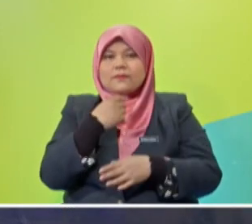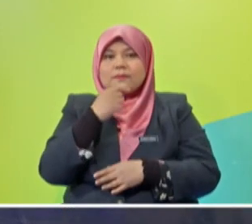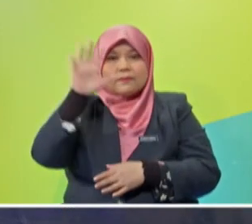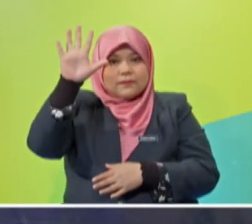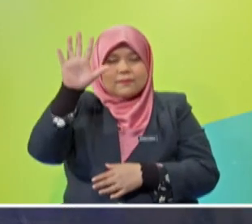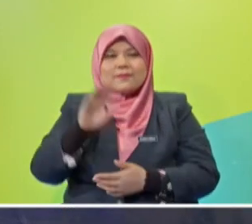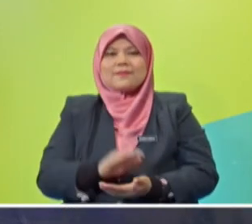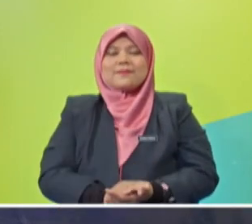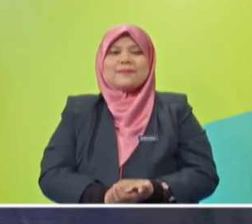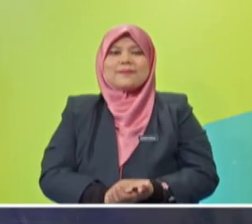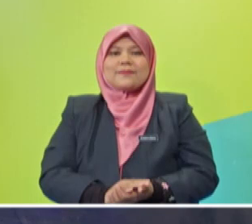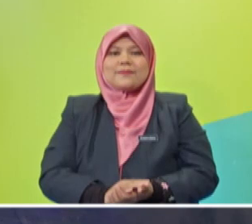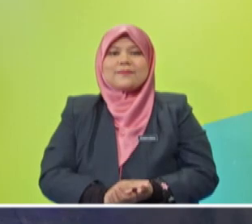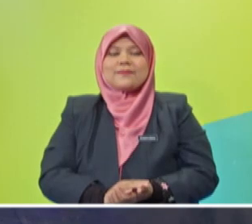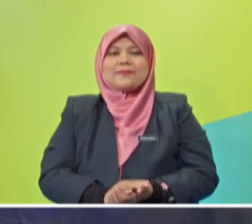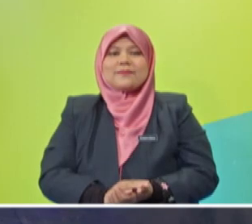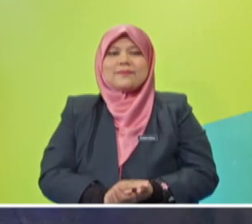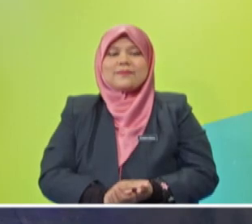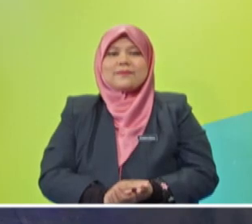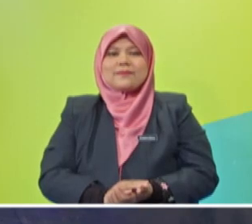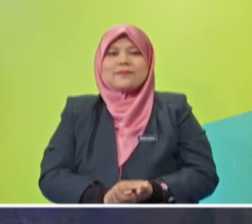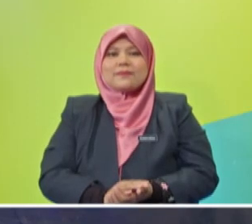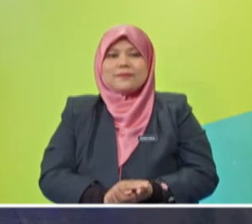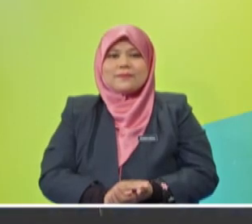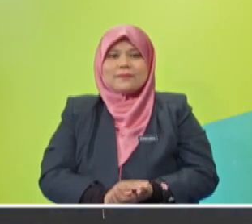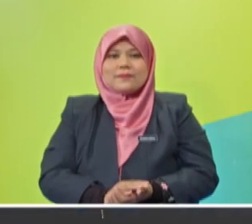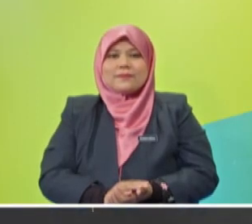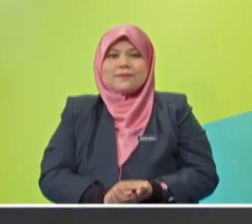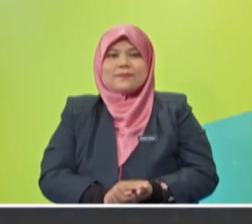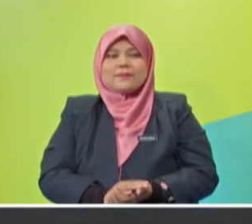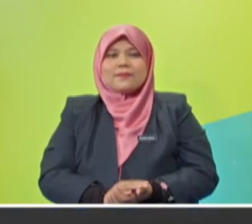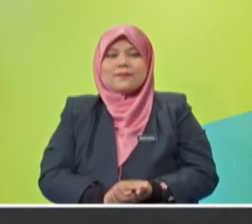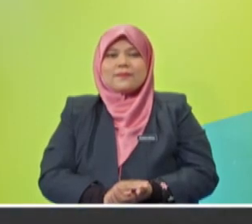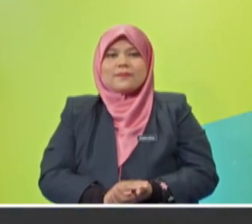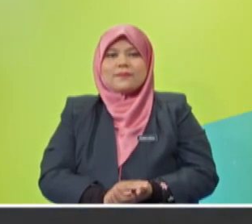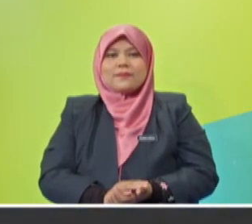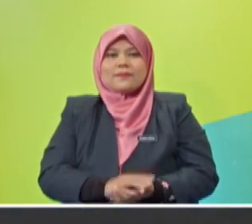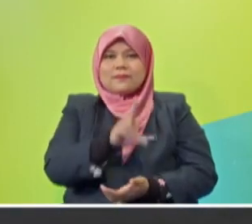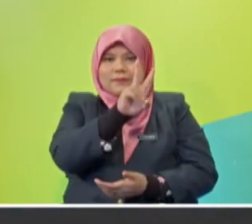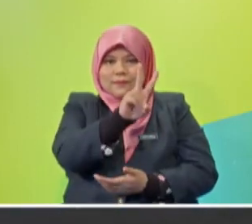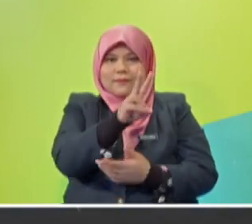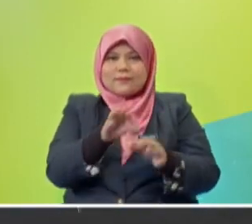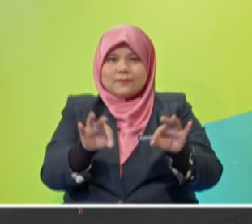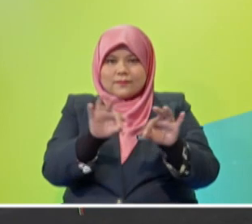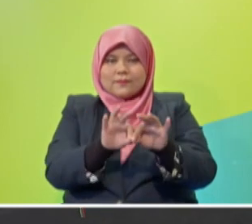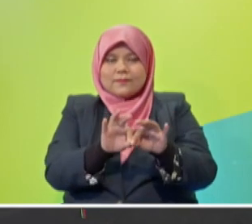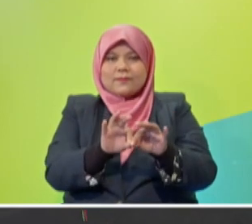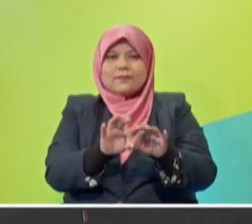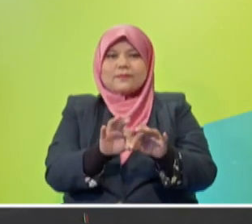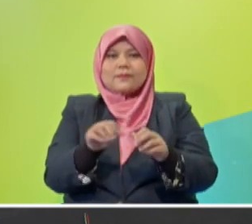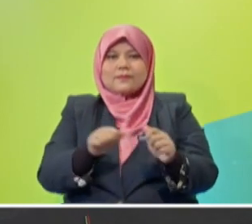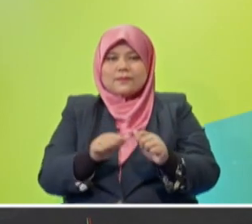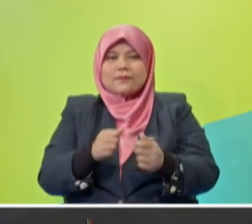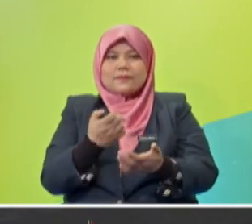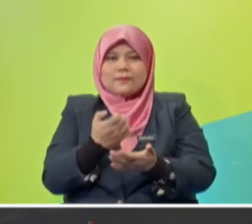laju angkat tangan. Okey. Silakan Kalish. Silakan saudara. Dua kepentingan kegiatan ekonomi di Malaysia ialah